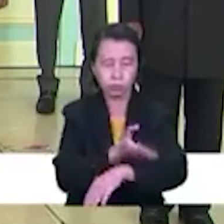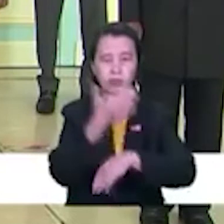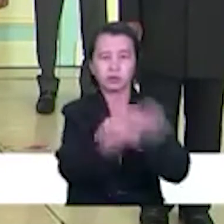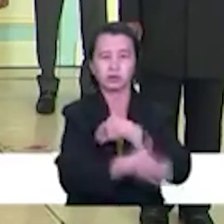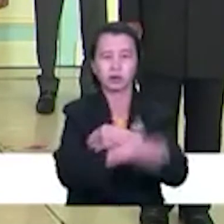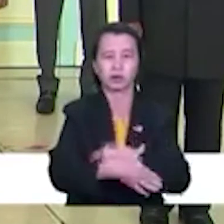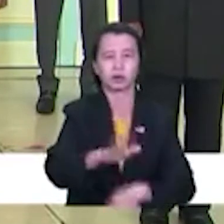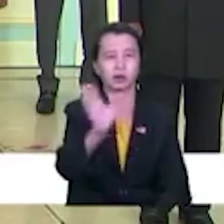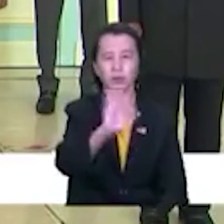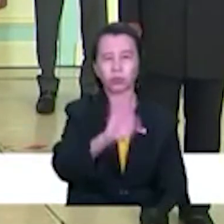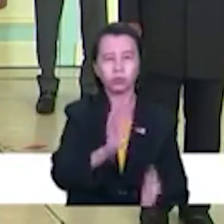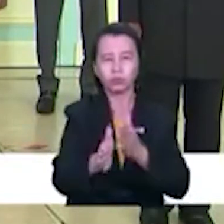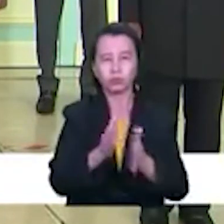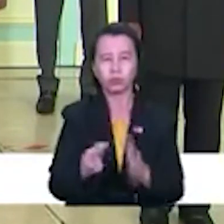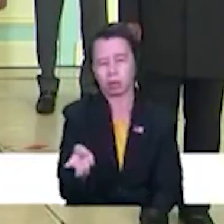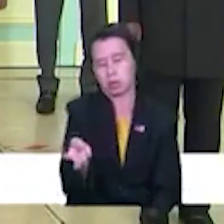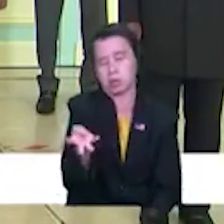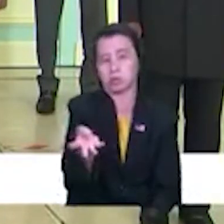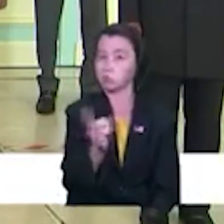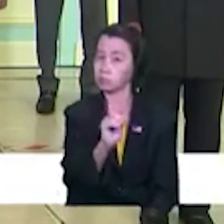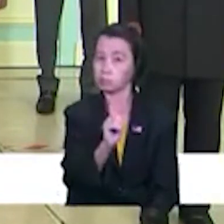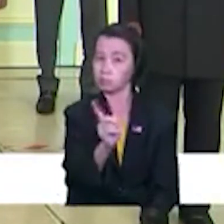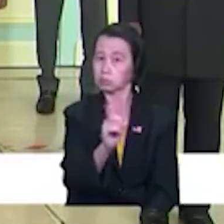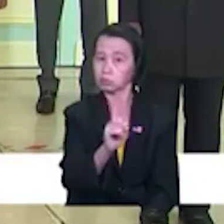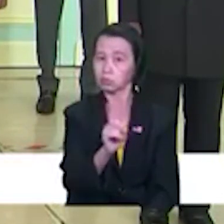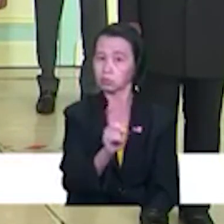bukan satu user pakar yang